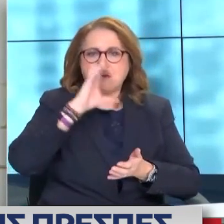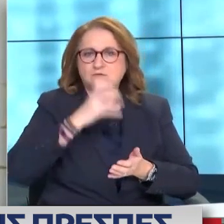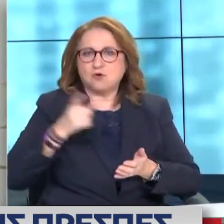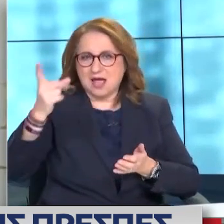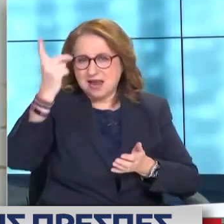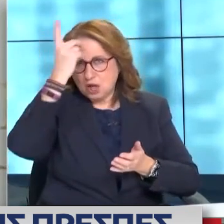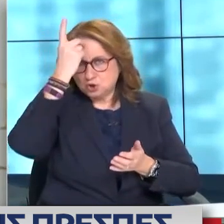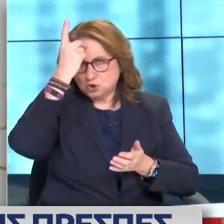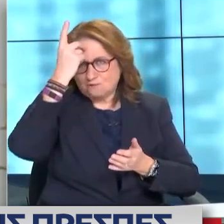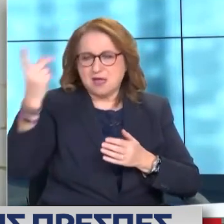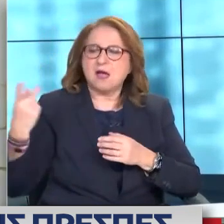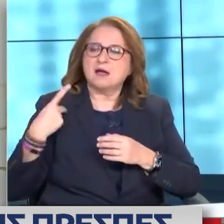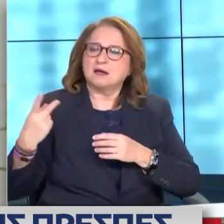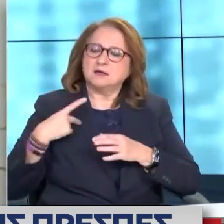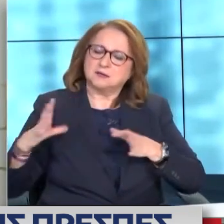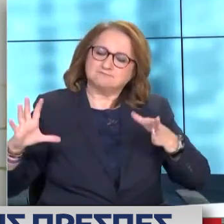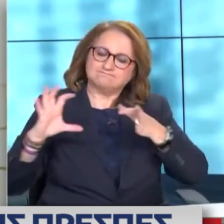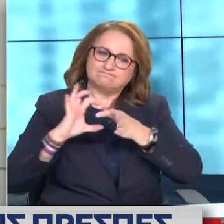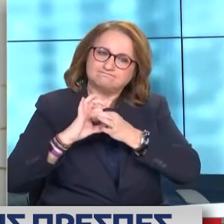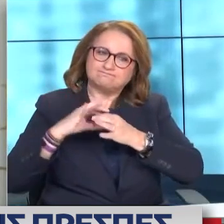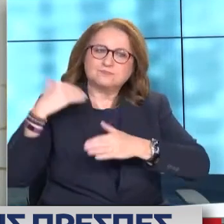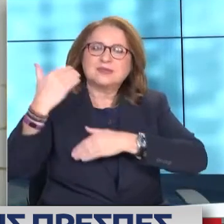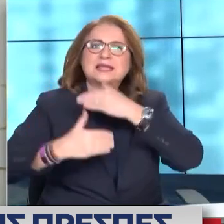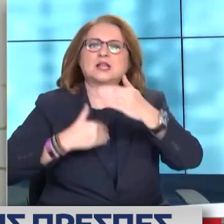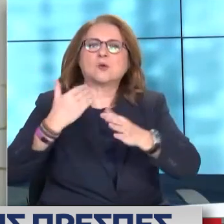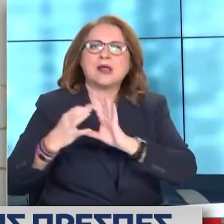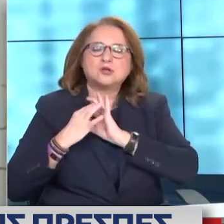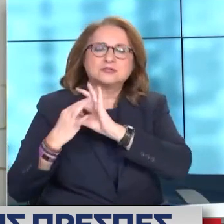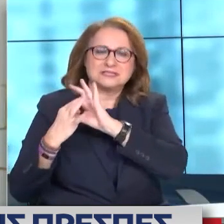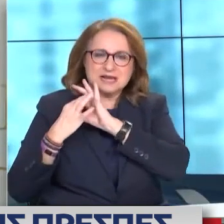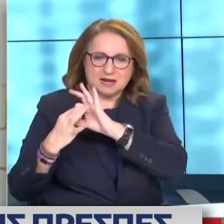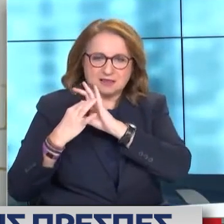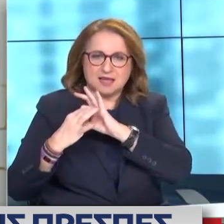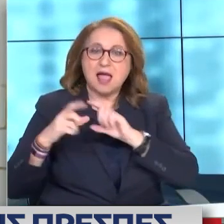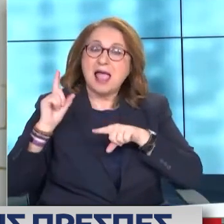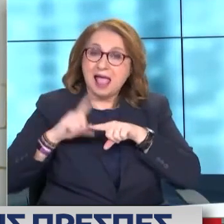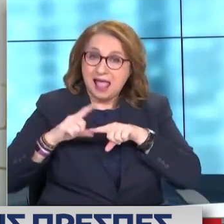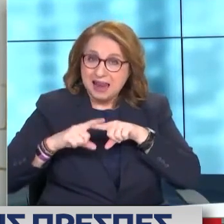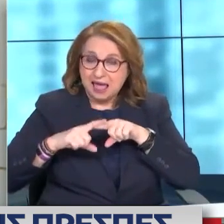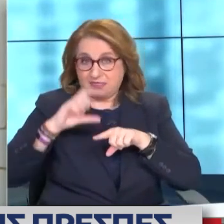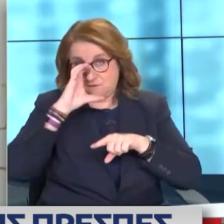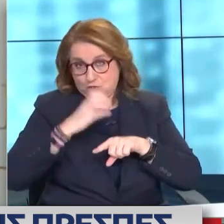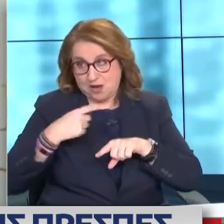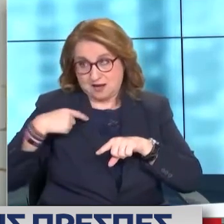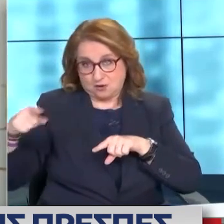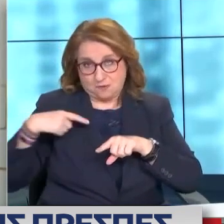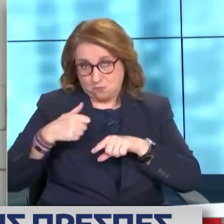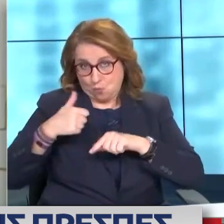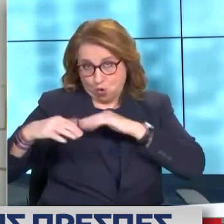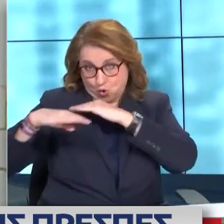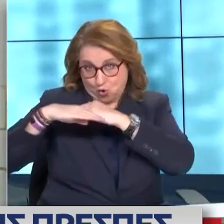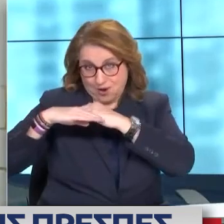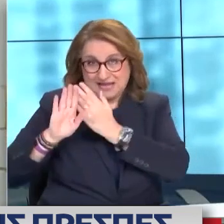τη συμφωνία σε κάθε επίπεδο από Ολυμπιακούς αγώνες μέχρι εκθέσεις προϊόντων σε χώρες της Ευρωπαϊκής Ενώσεως. Παρ' όλα αυτά, ο